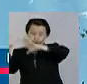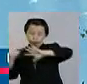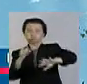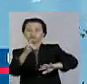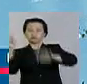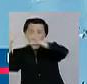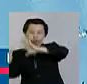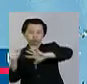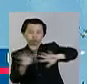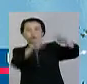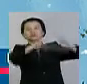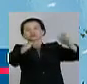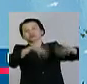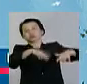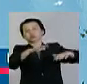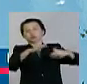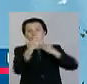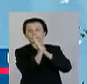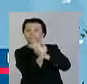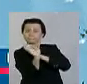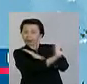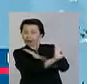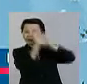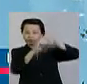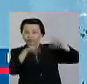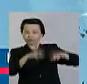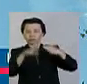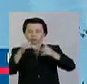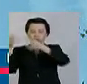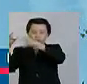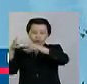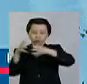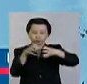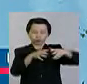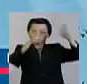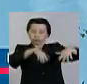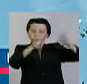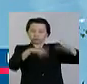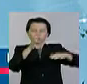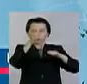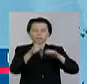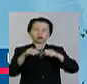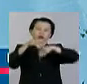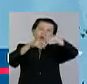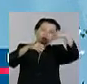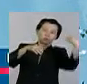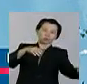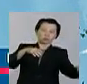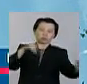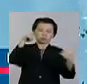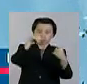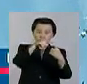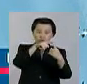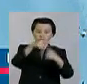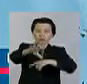timuran, oleh yang demikian kelompok awan yang sedang berlaku di kawasan pantai barat dijangkakan akan bergerak keluar menuju ke